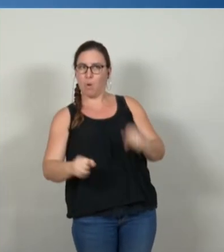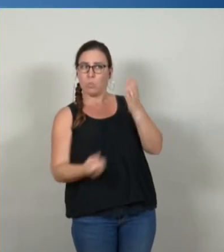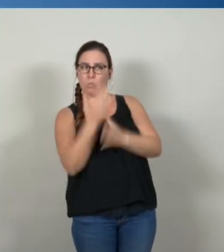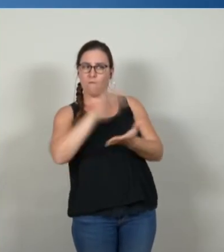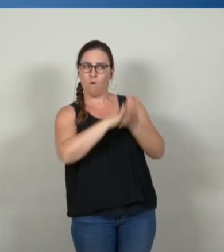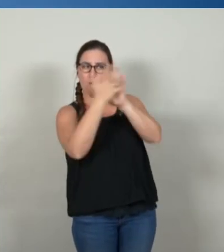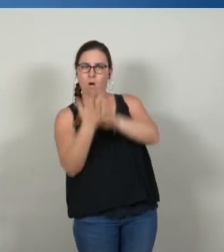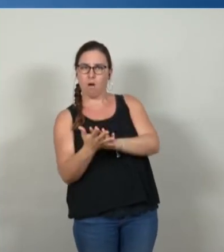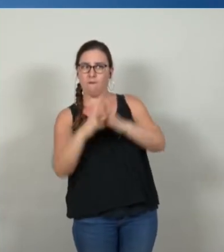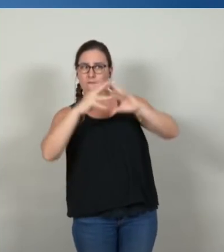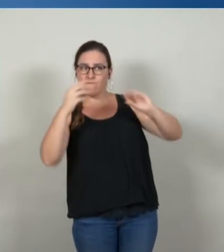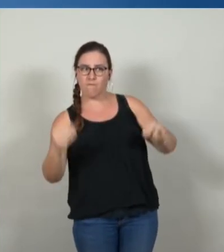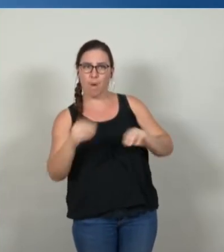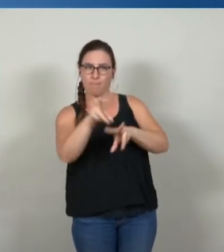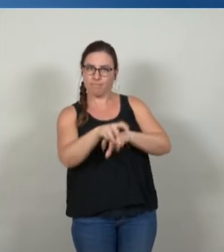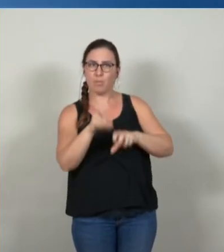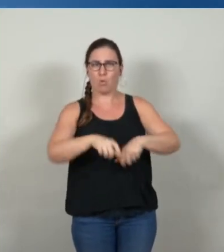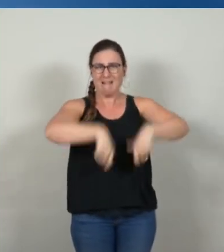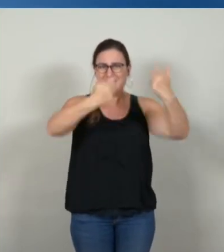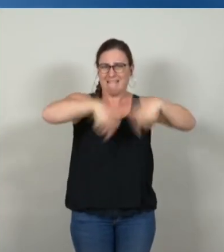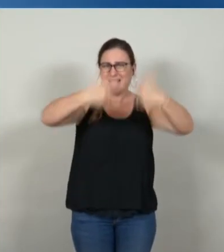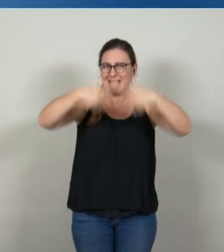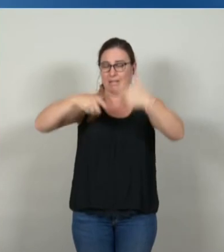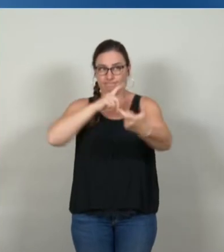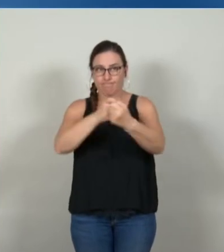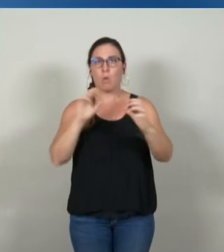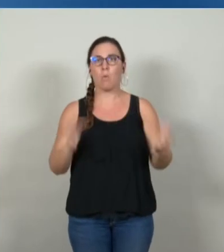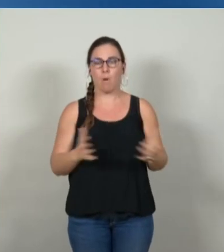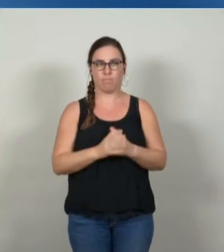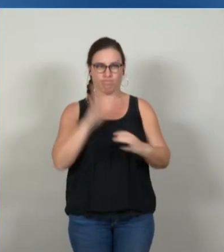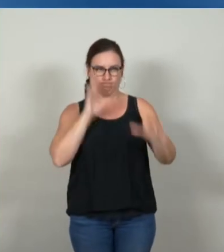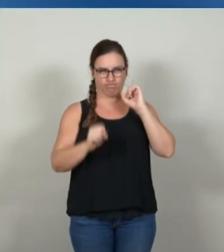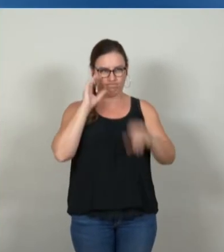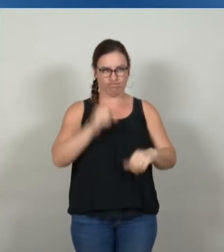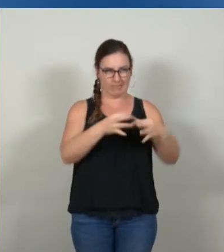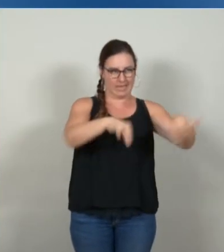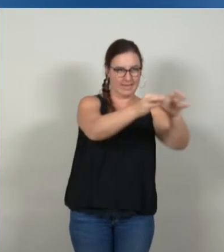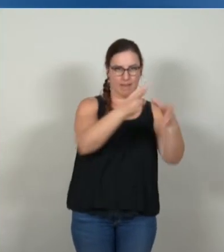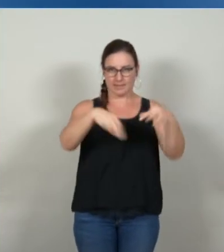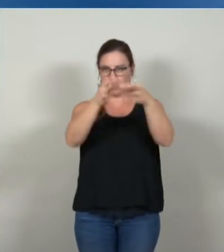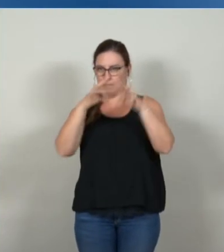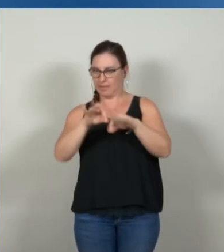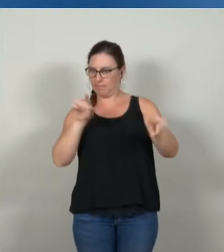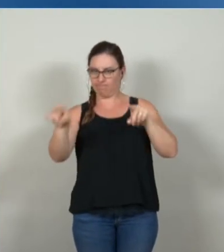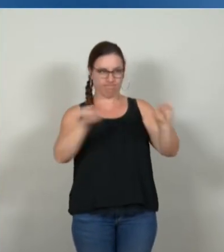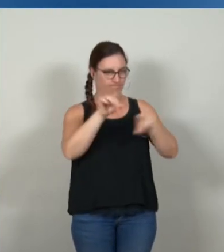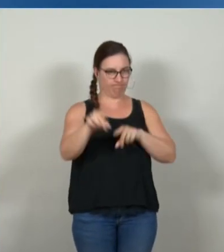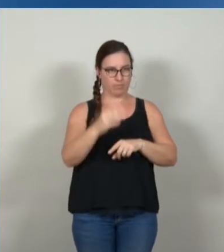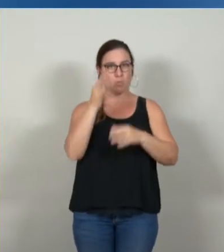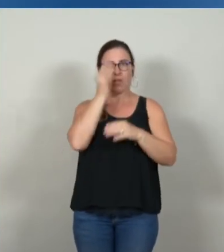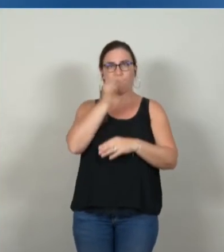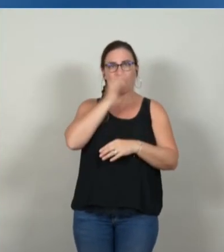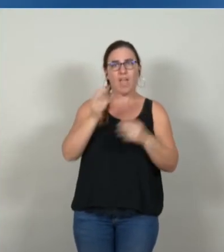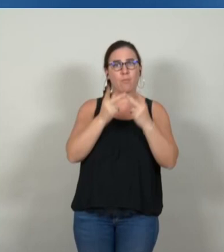production alimentaire en milieu urbain dense nous avons identifié les types d'espace adaptés à différents modèles de ferme urbaines